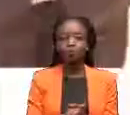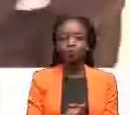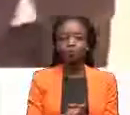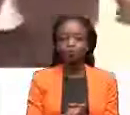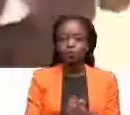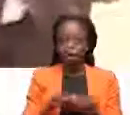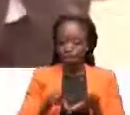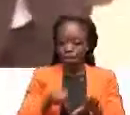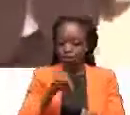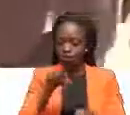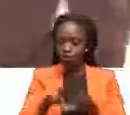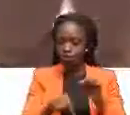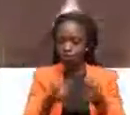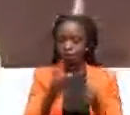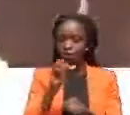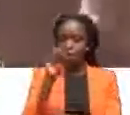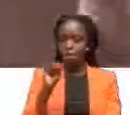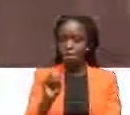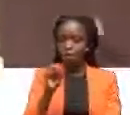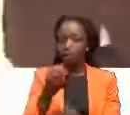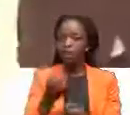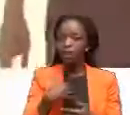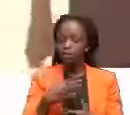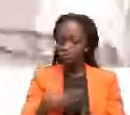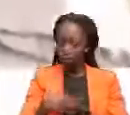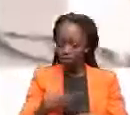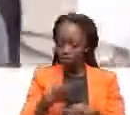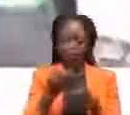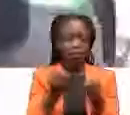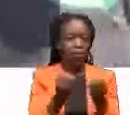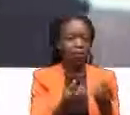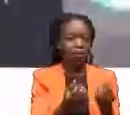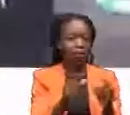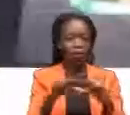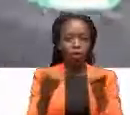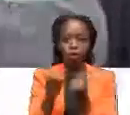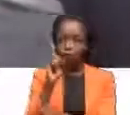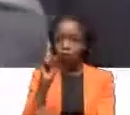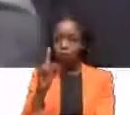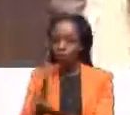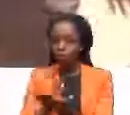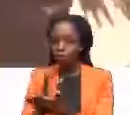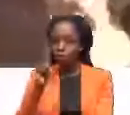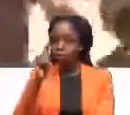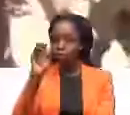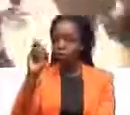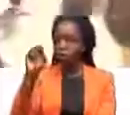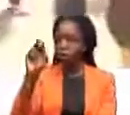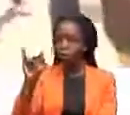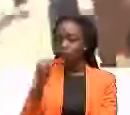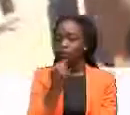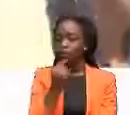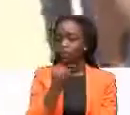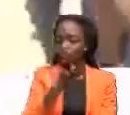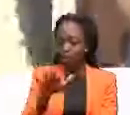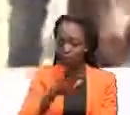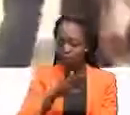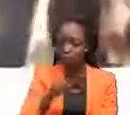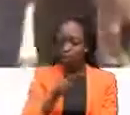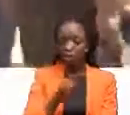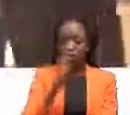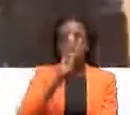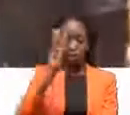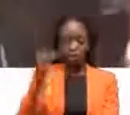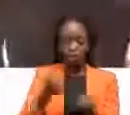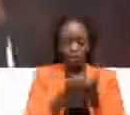Uchaguzi huo wa Machi 27 mwaka umevutia hisia mseto. Kundi moja chini ya Tony Kweo kieleza kuwa eneo zima la magharibi ya Kenya na